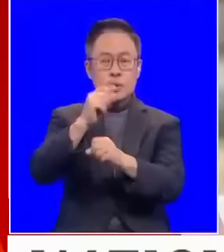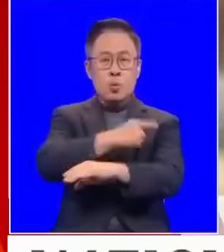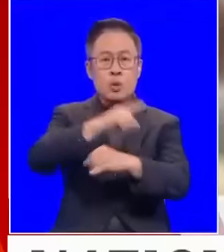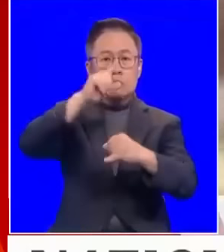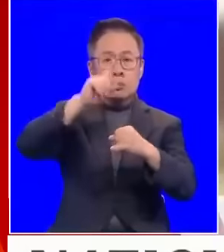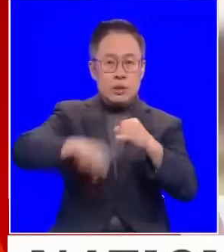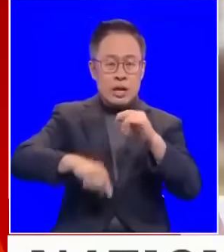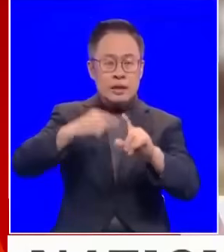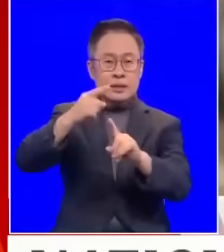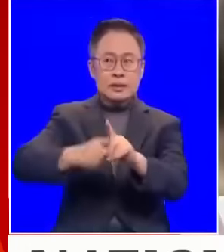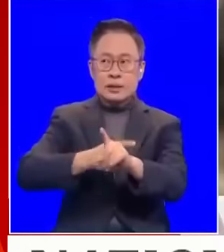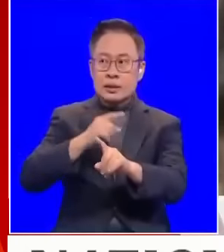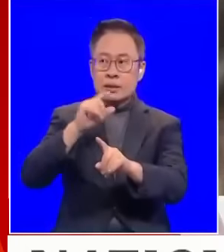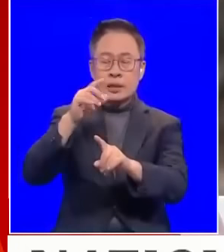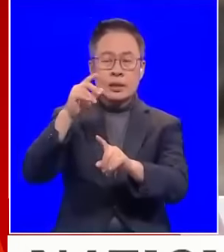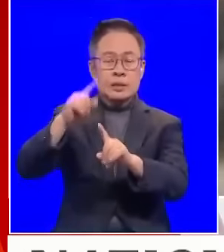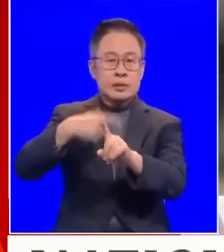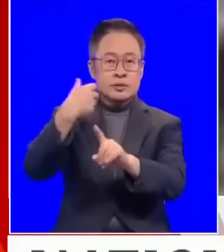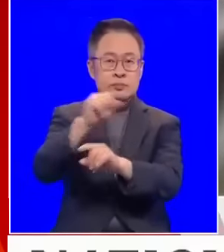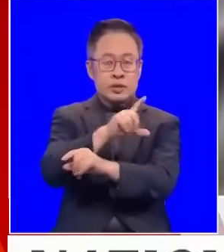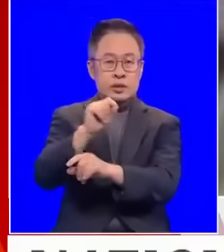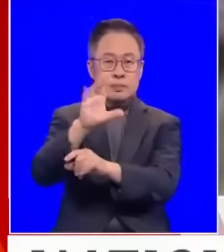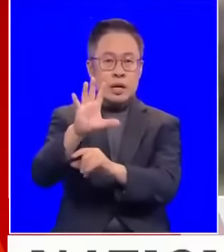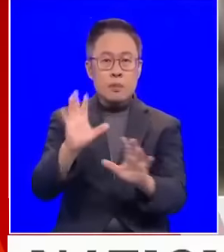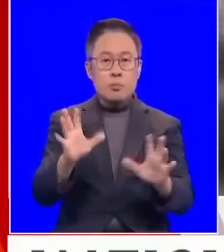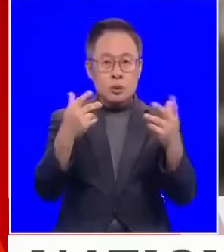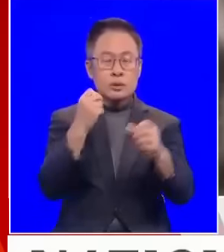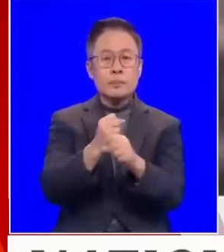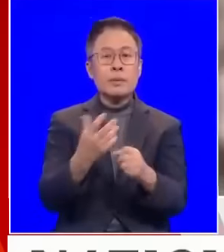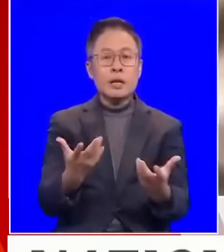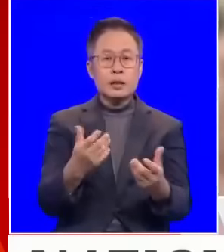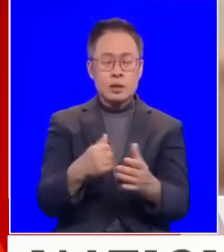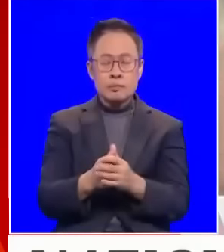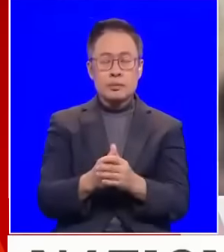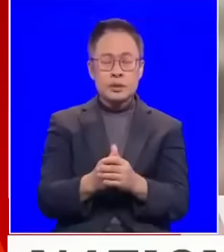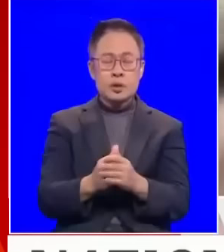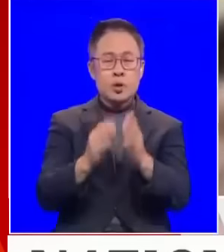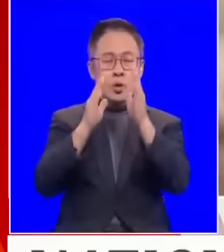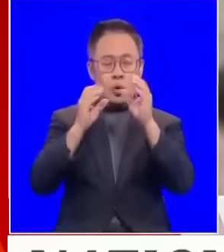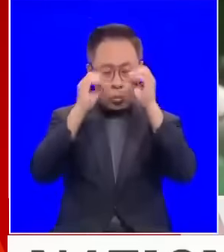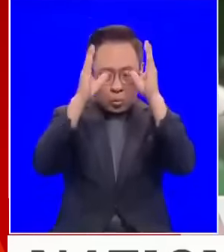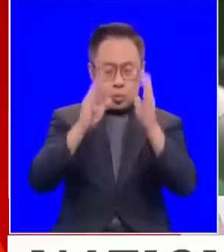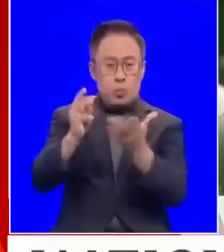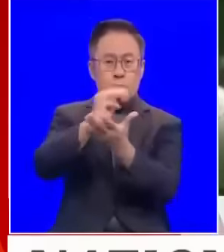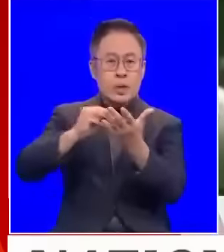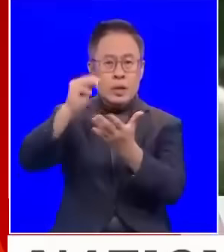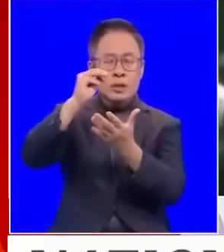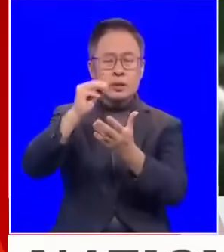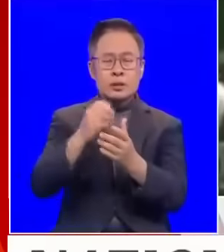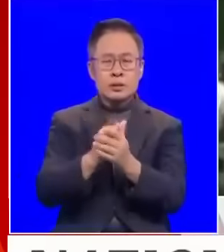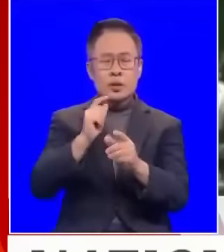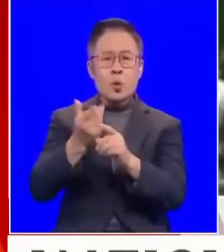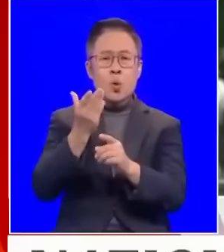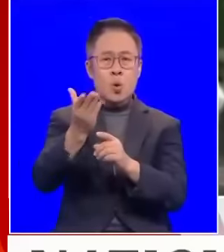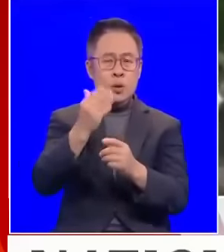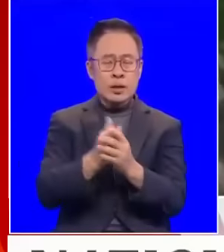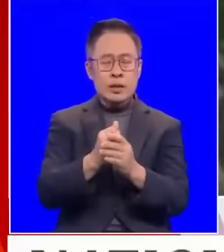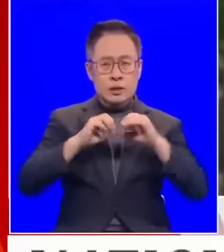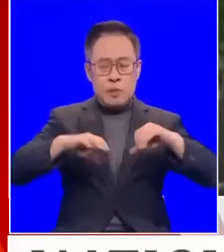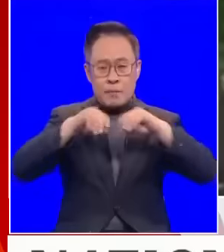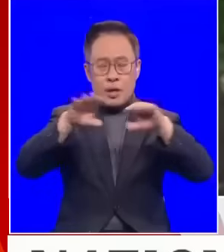กำหนดหยุดอายุความคดีตากใบซึ่งนายภูมิธรรมเวชยชัยรองนายกรัฐมนตรีและรัฐมนตรีว่าการกระทรวงกลาโหมระบุว่